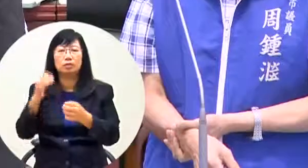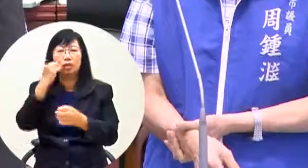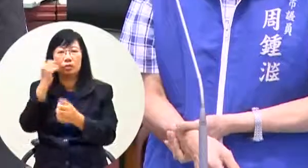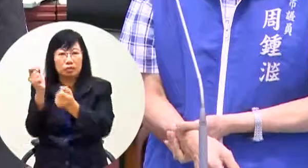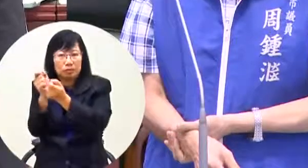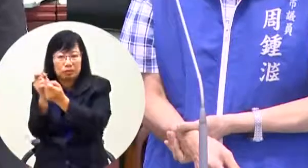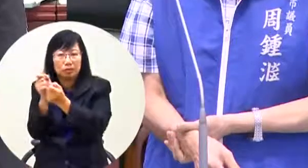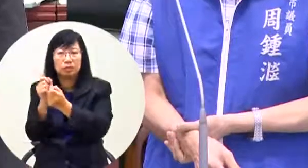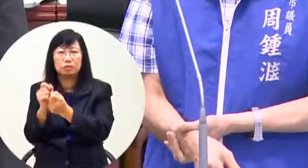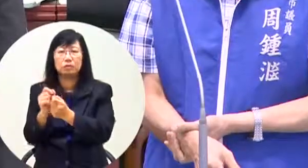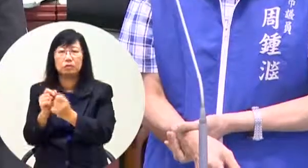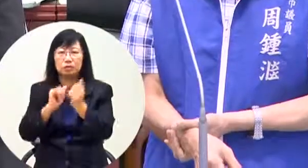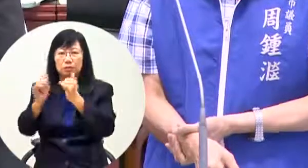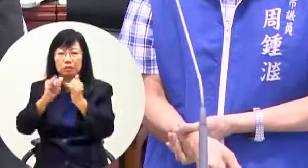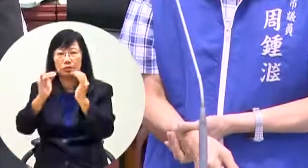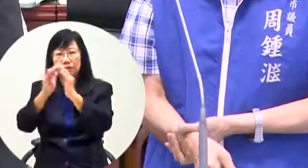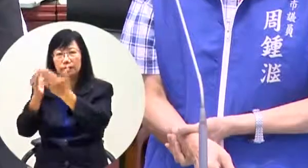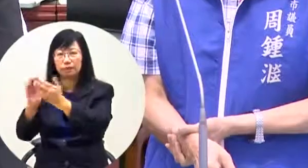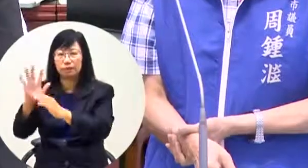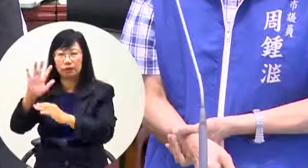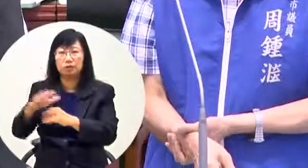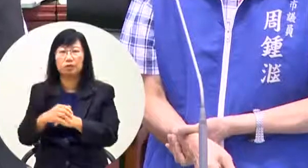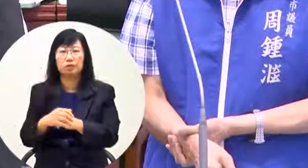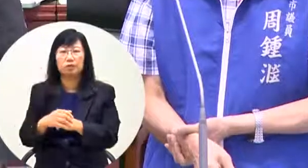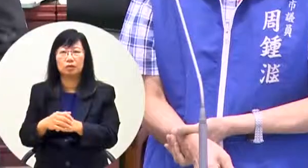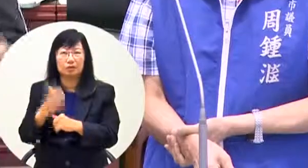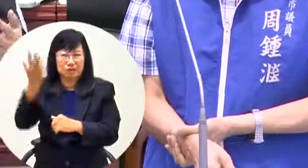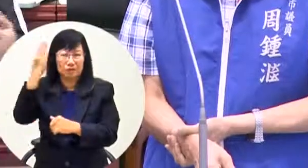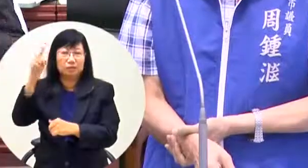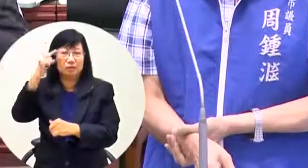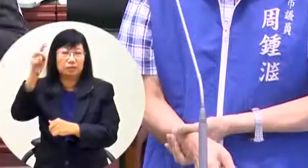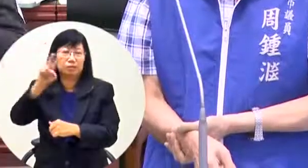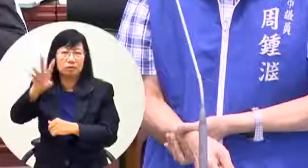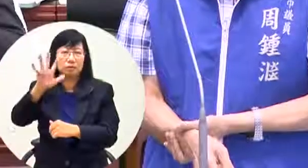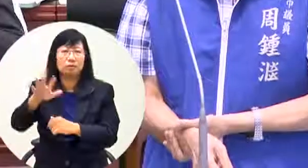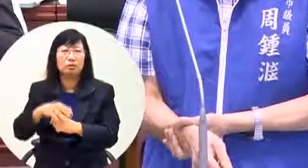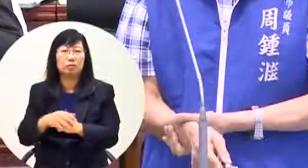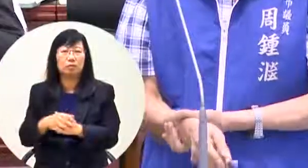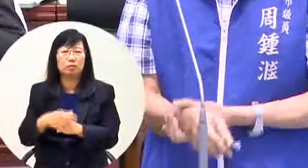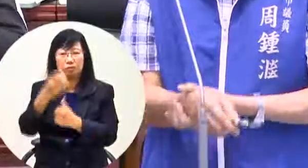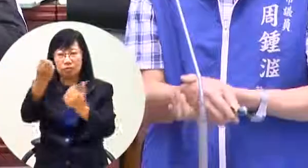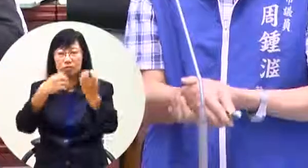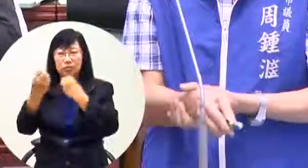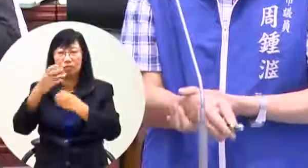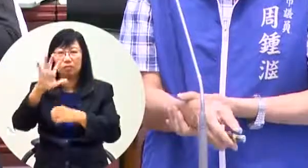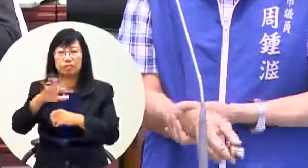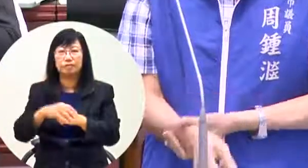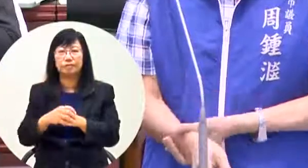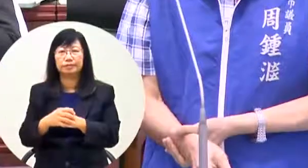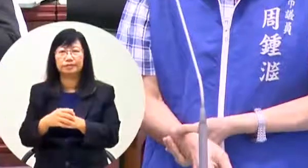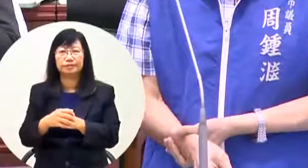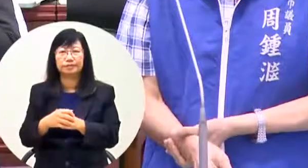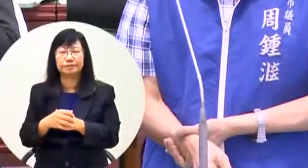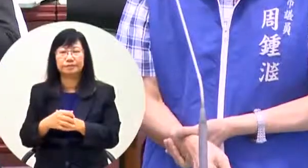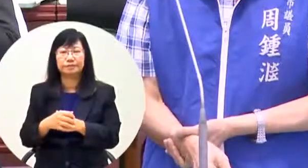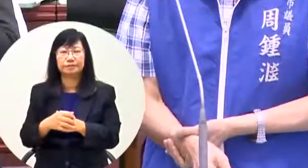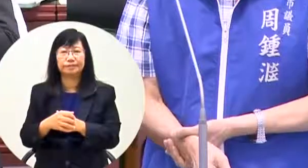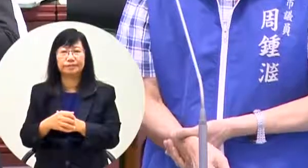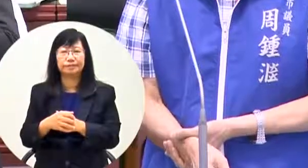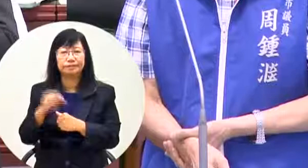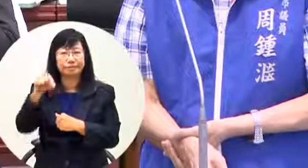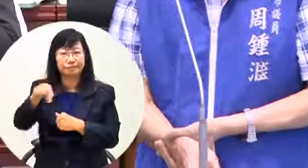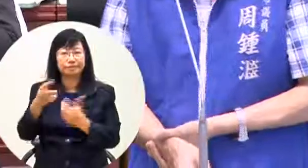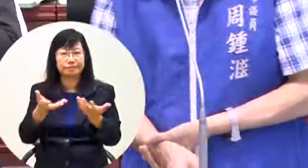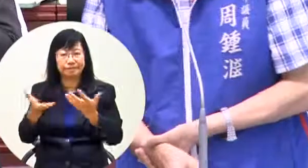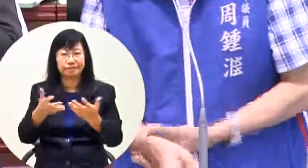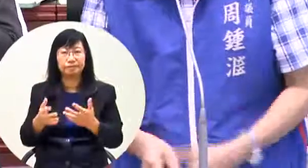有一家意见，过去有一家意见啦，同步应该共享的。好，那是不是这一个？我想这一个部分哈，我还是一样，跟养生公园